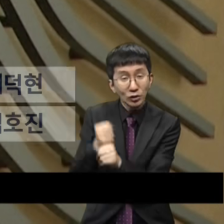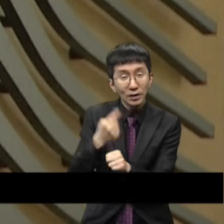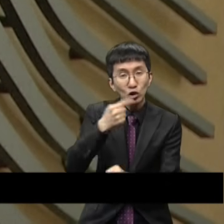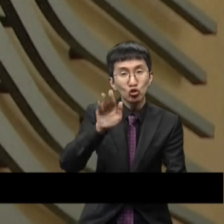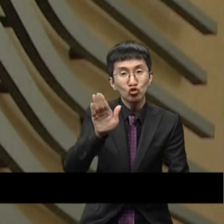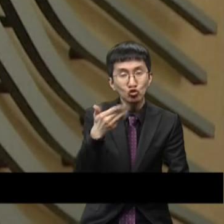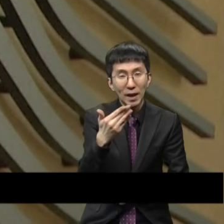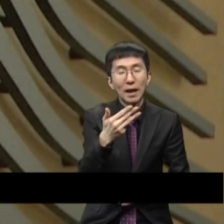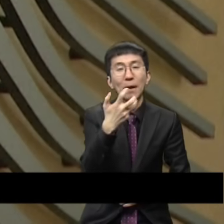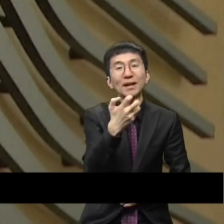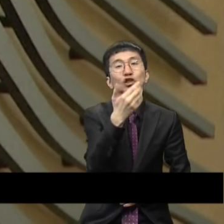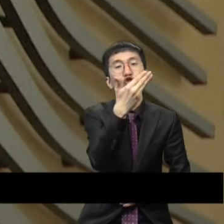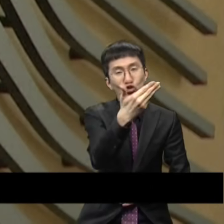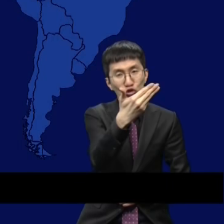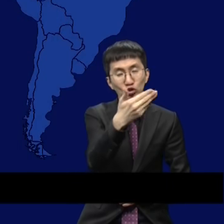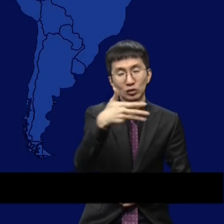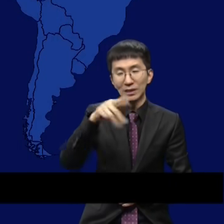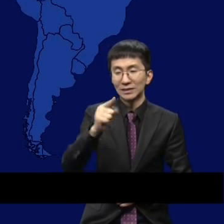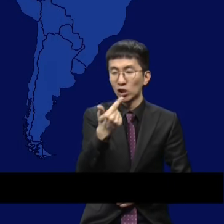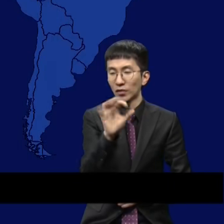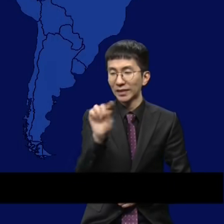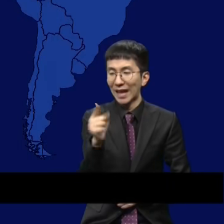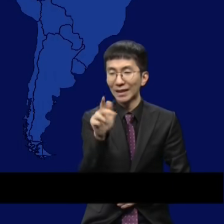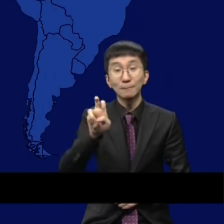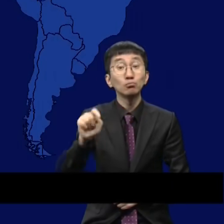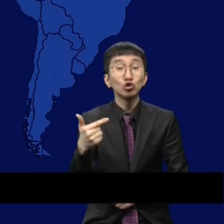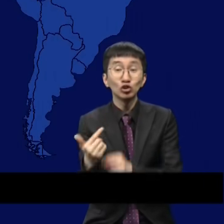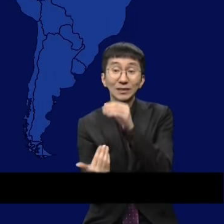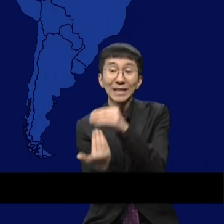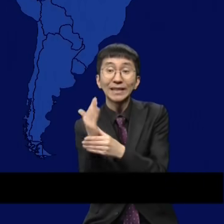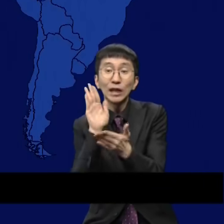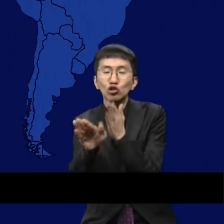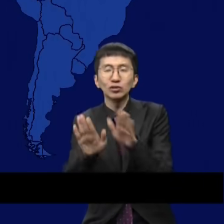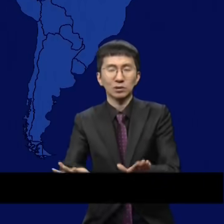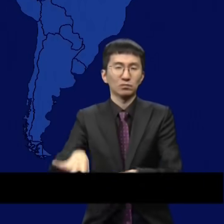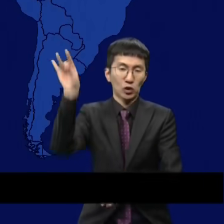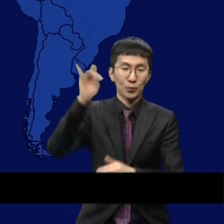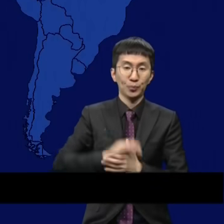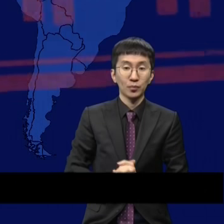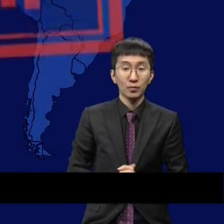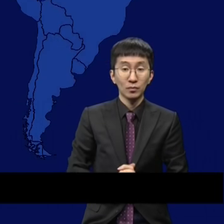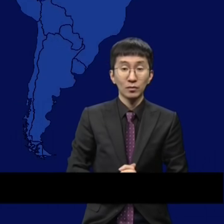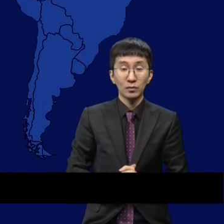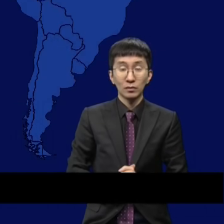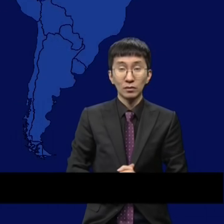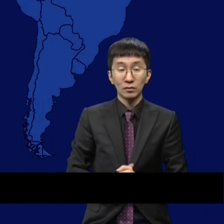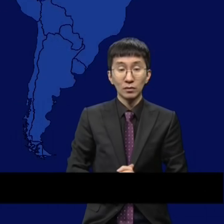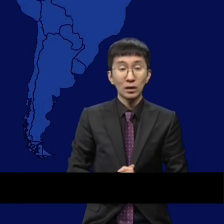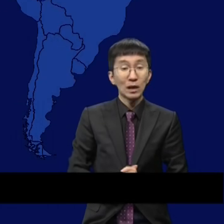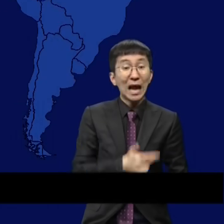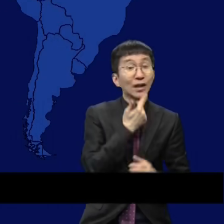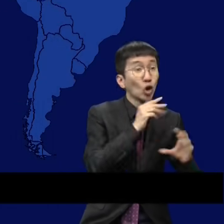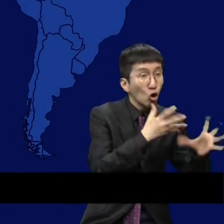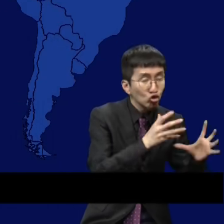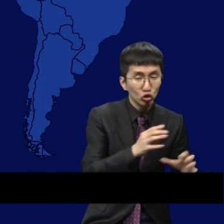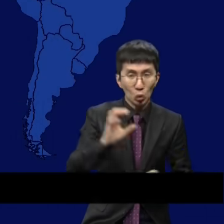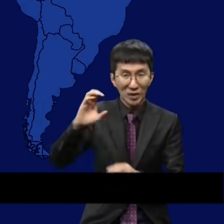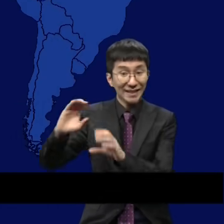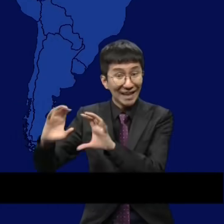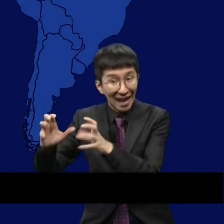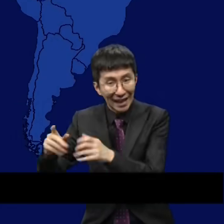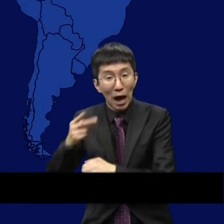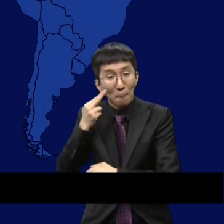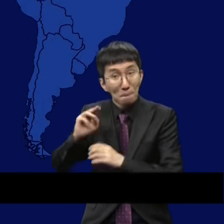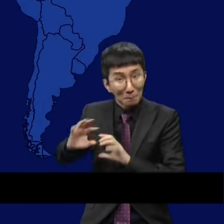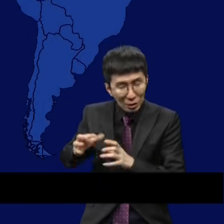1989년 베이징 태난먼 사태 이후 처음입니다. 영국과 캐나다도 대중국 제재를 발표했고 미국도 중국 관리 두 명을